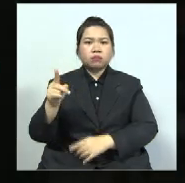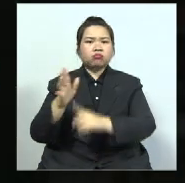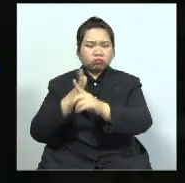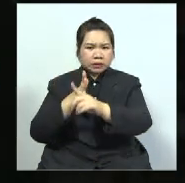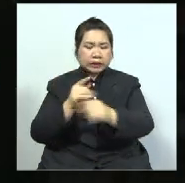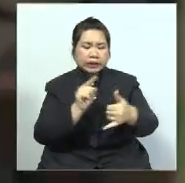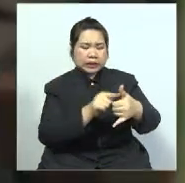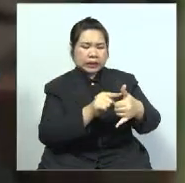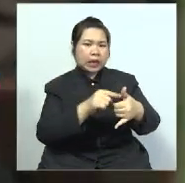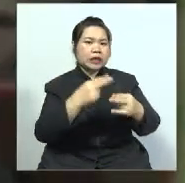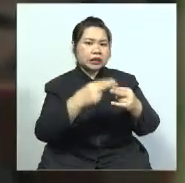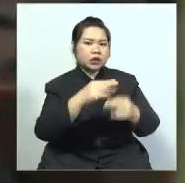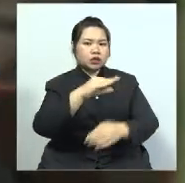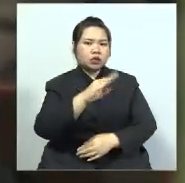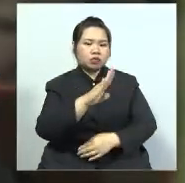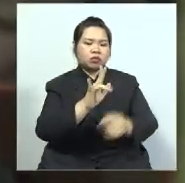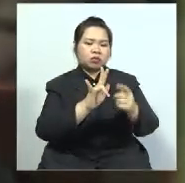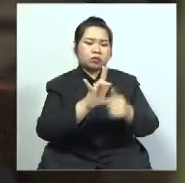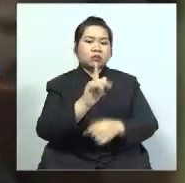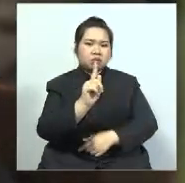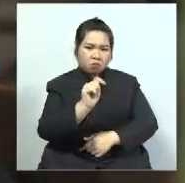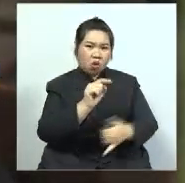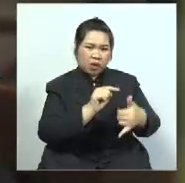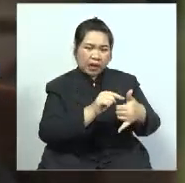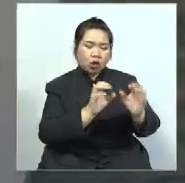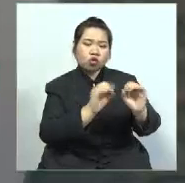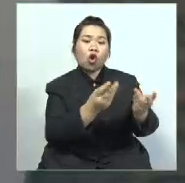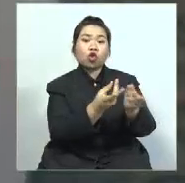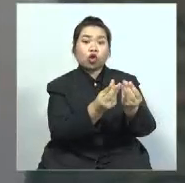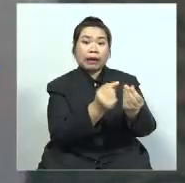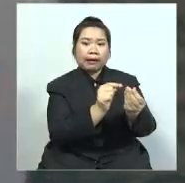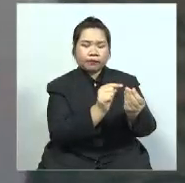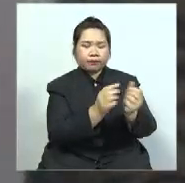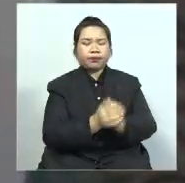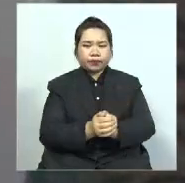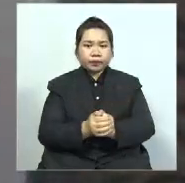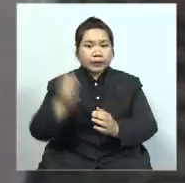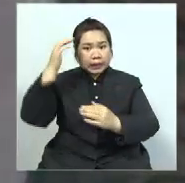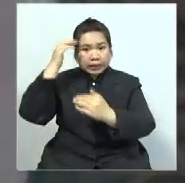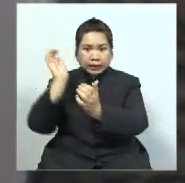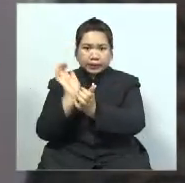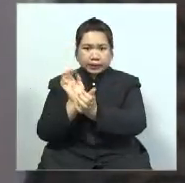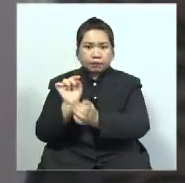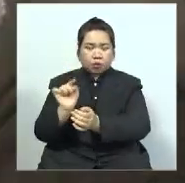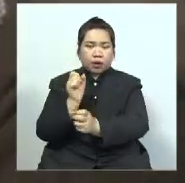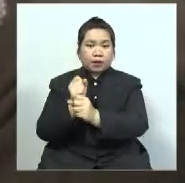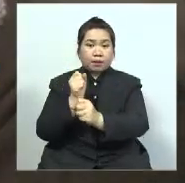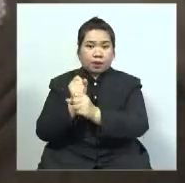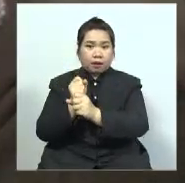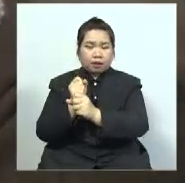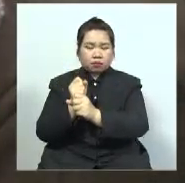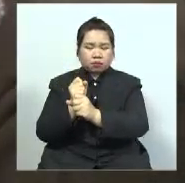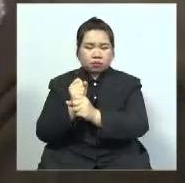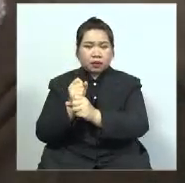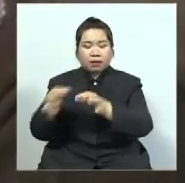าโบ๊ทอาจารย์สอนพิเศษวิชาคณิตศาสตร์เพิ่มเติมโดยทางพลตำรวจโทสุทธิพงษ์วงปิ่นรักษาราชการแ